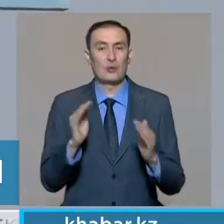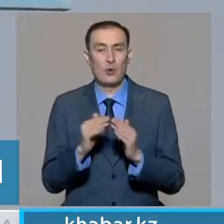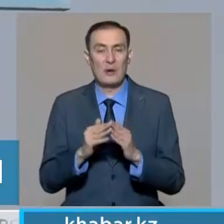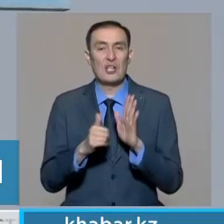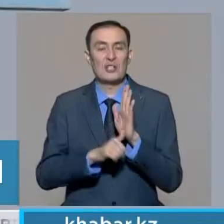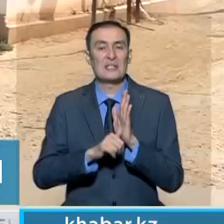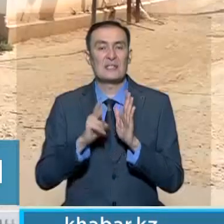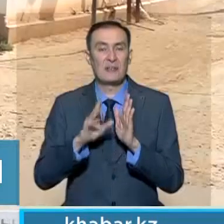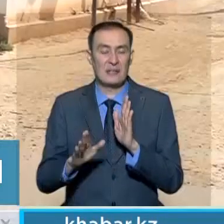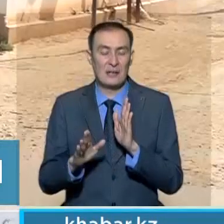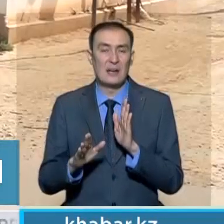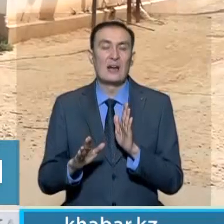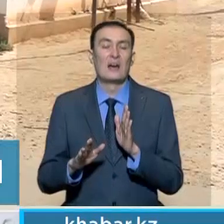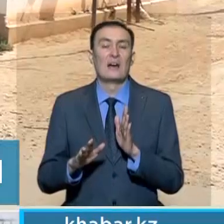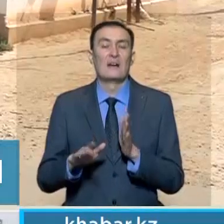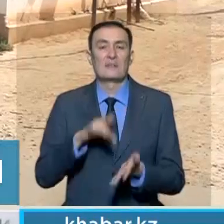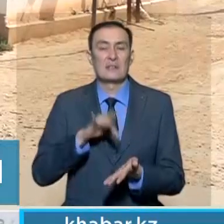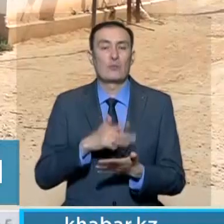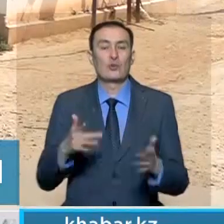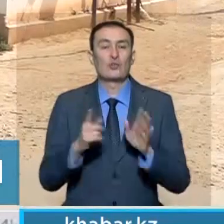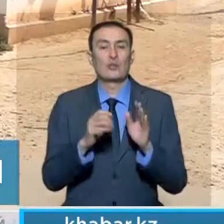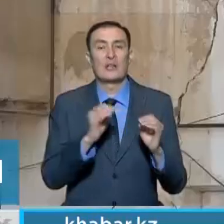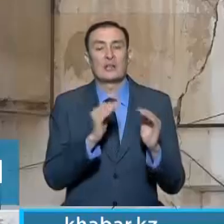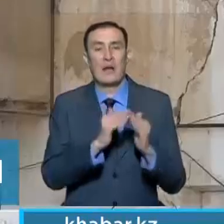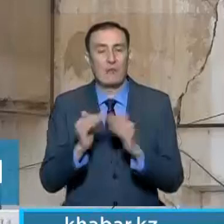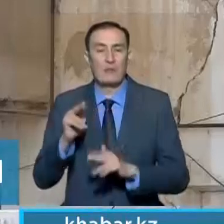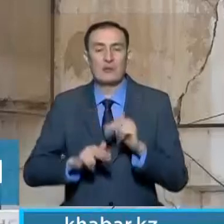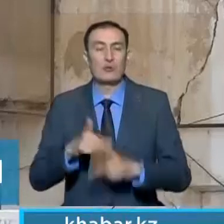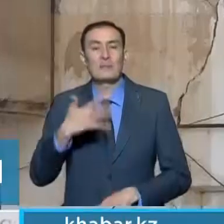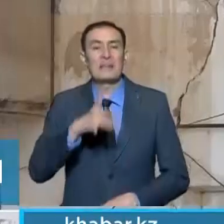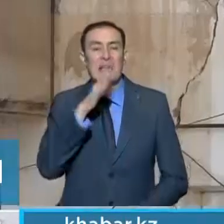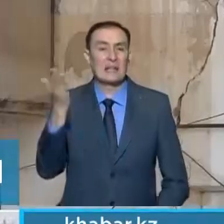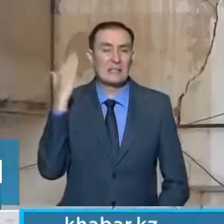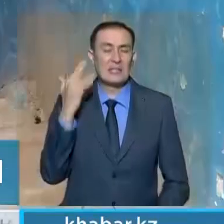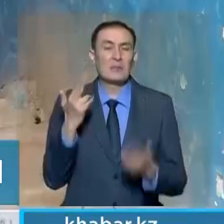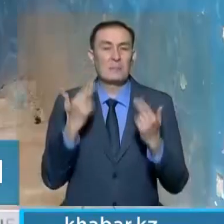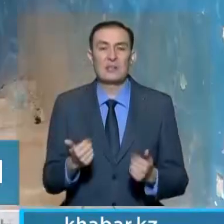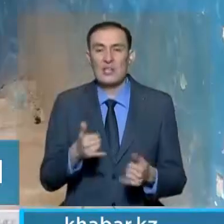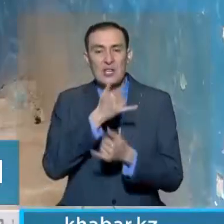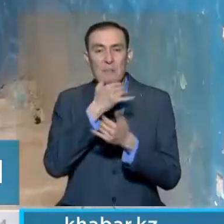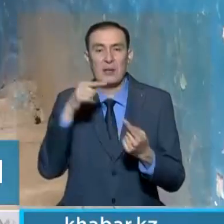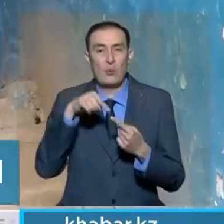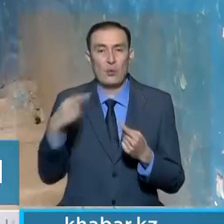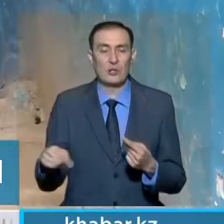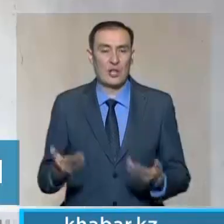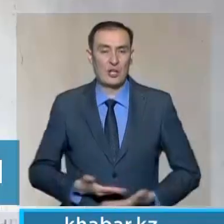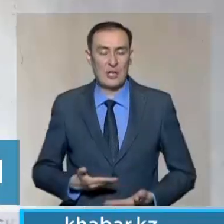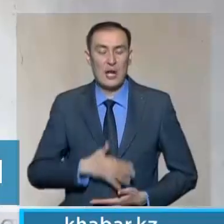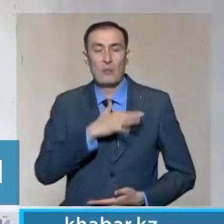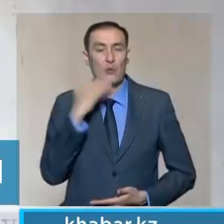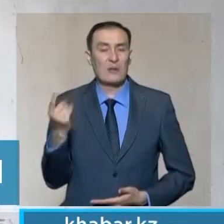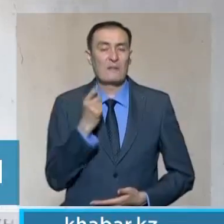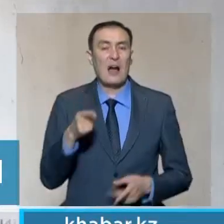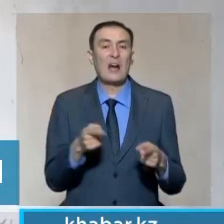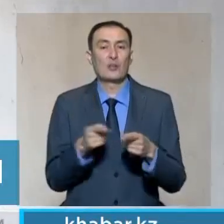на 60 квартир. В райцентре больше сотни домов, построенных около века назад. Они признаны непригодными для жилья. Большинство их